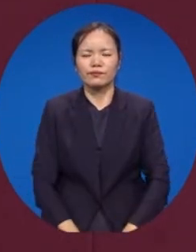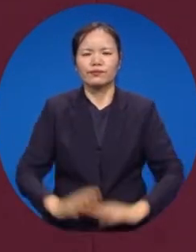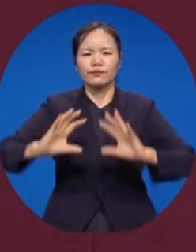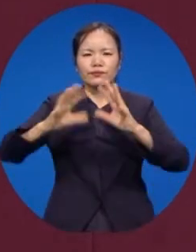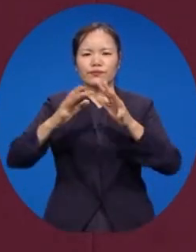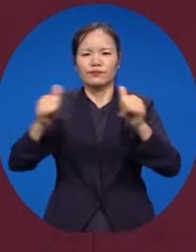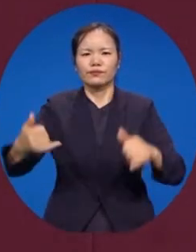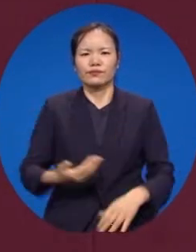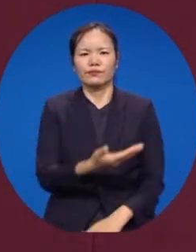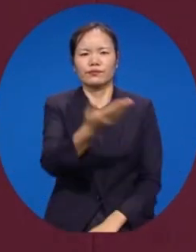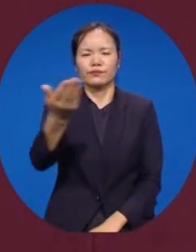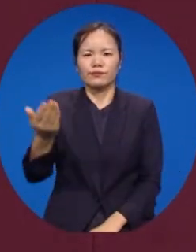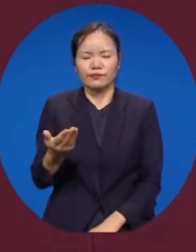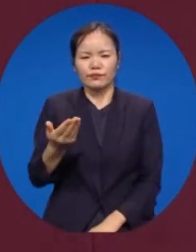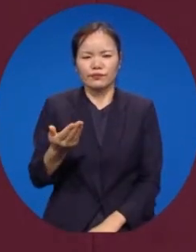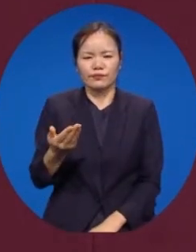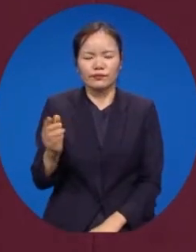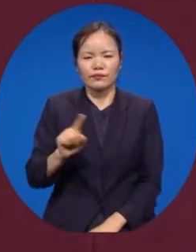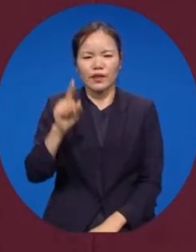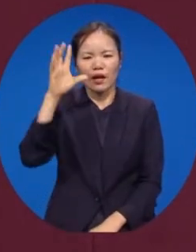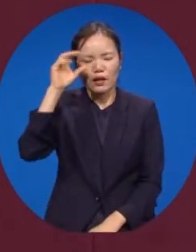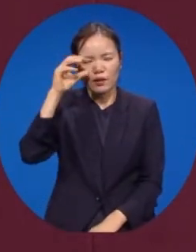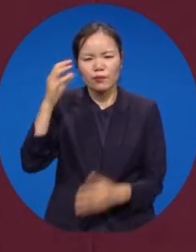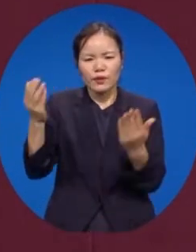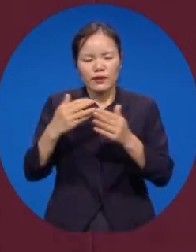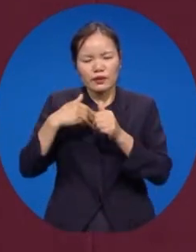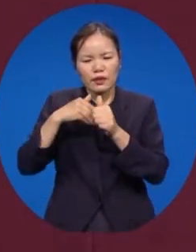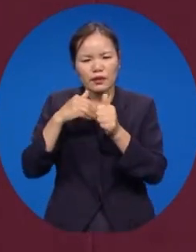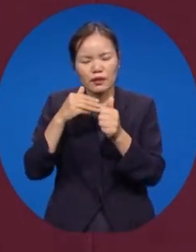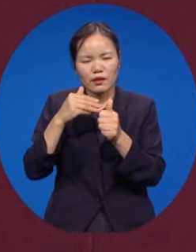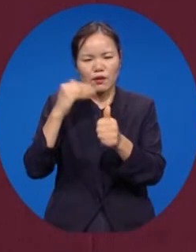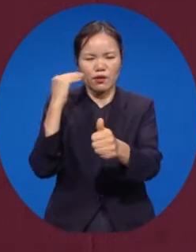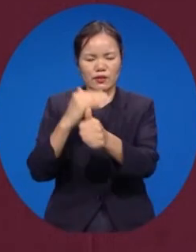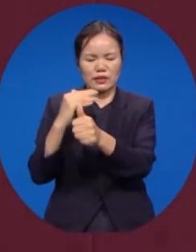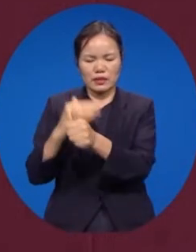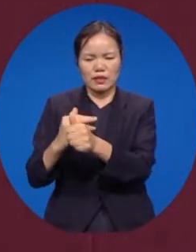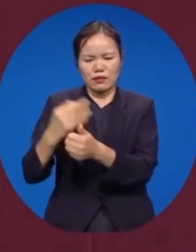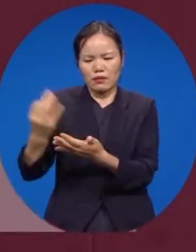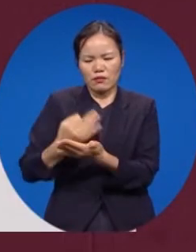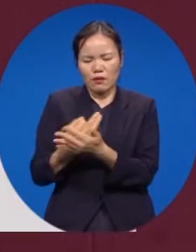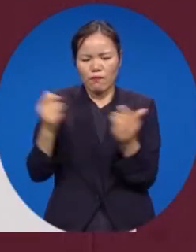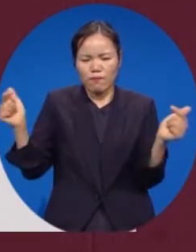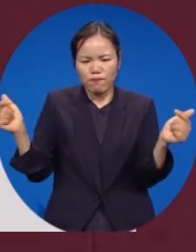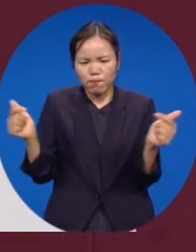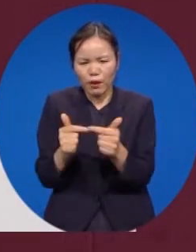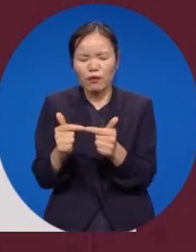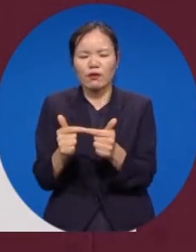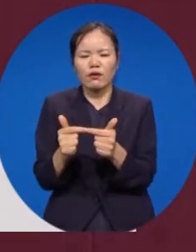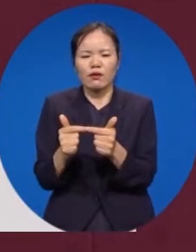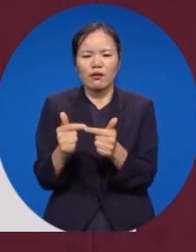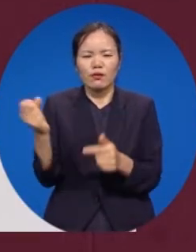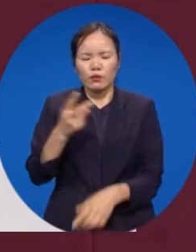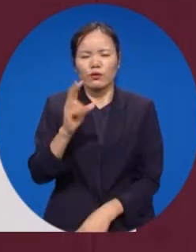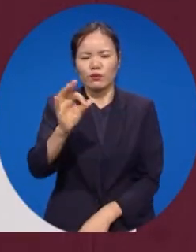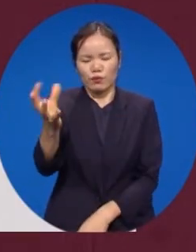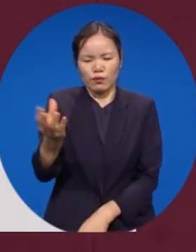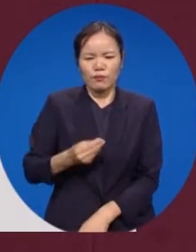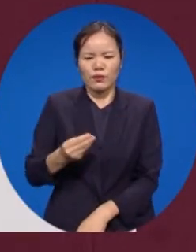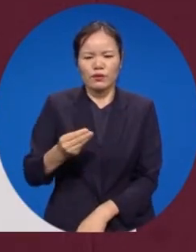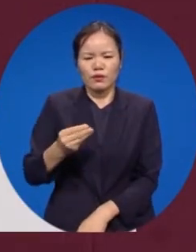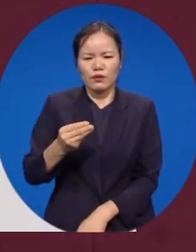국민 여러분, 아르바이트생을 내보내고 매출 급감에 대출로 버티던